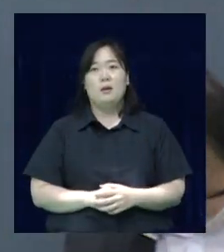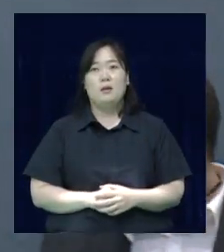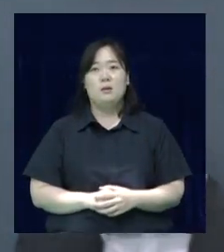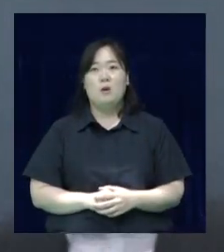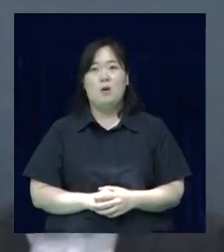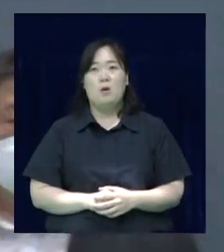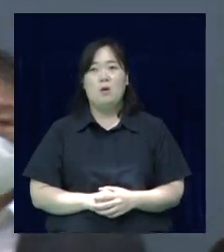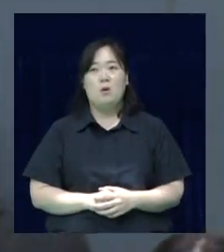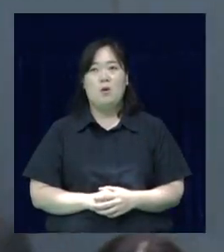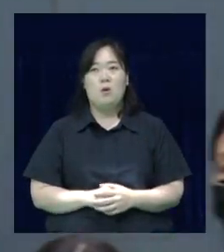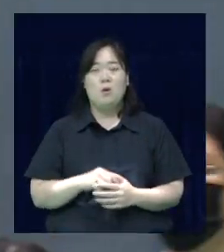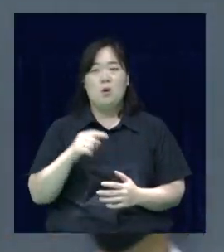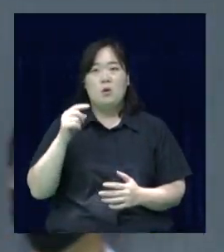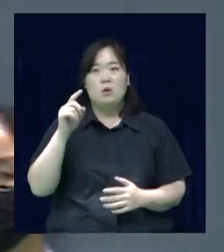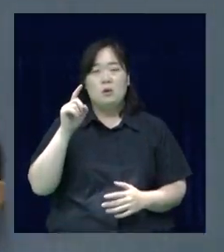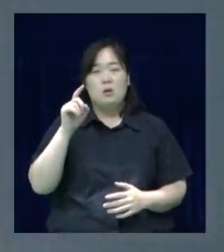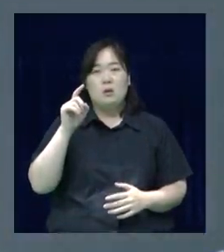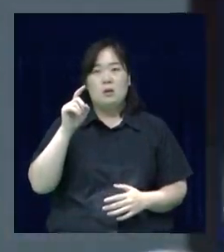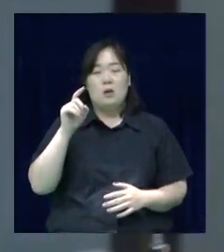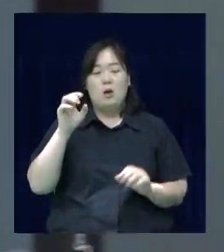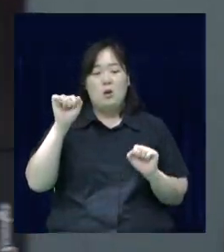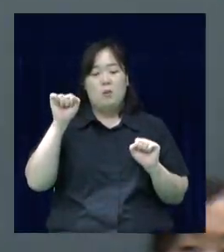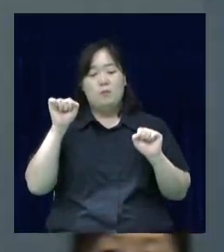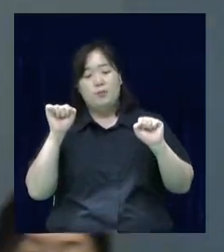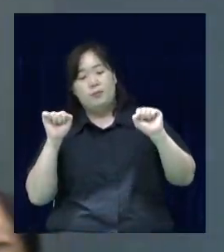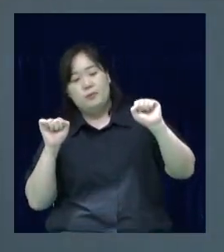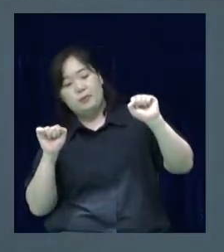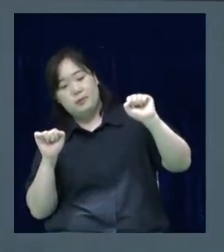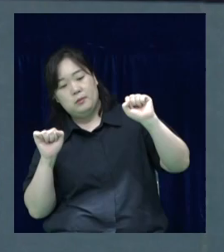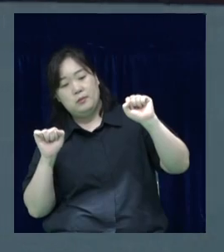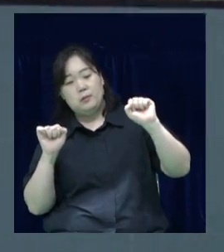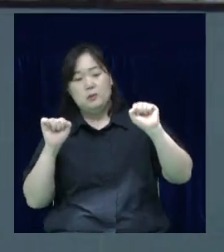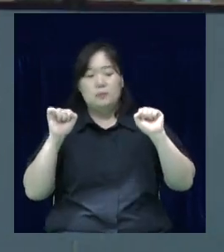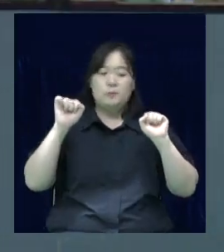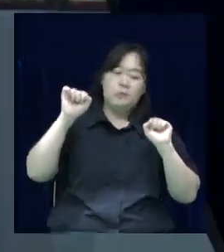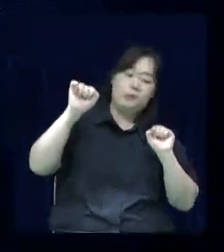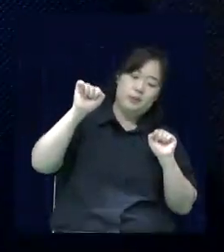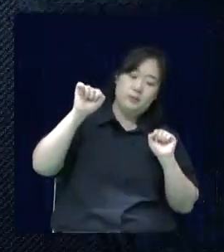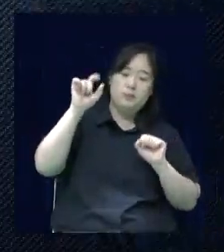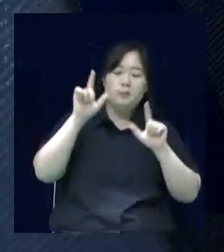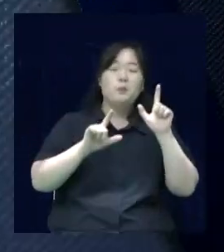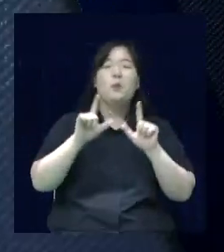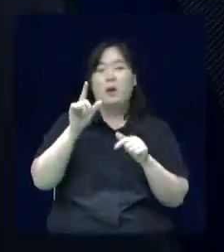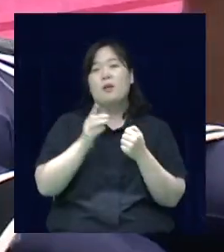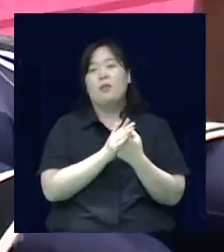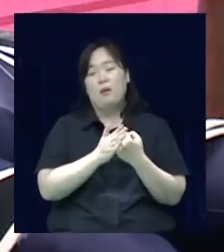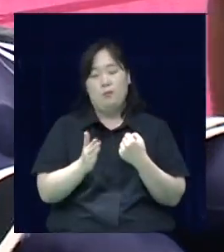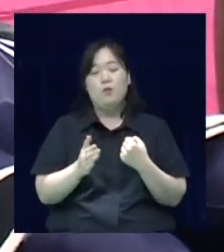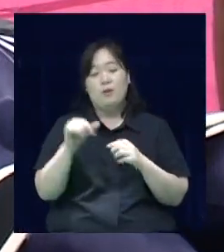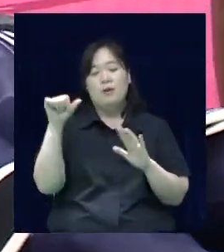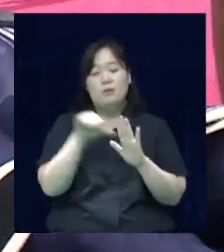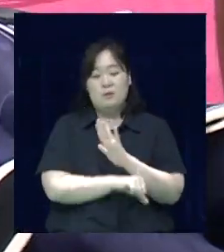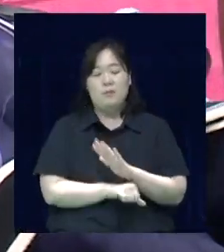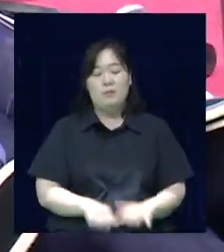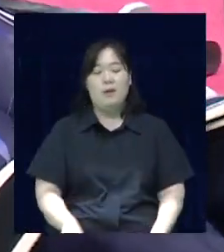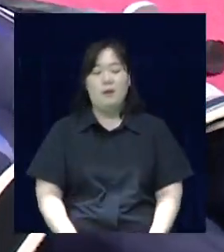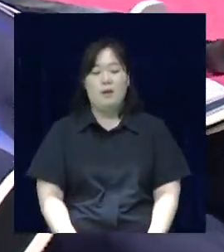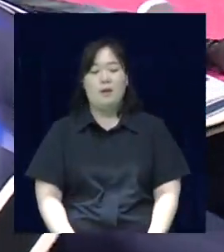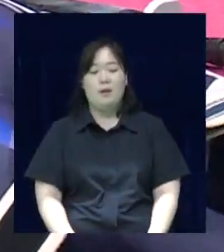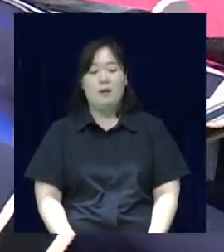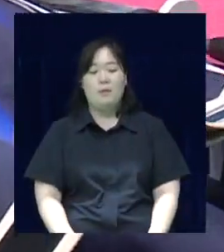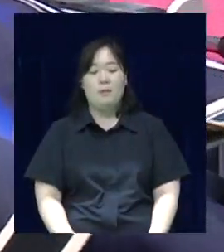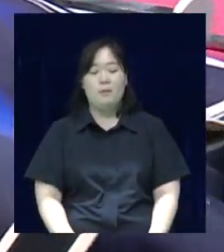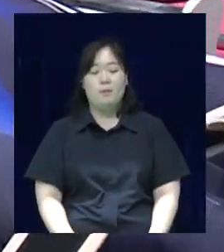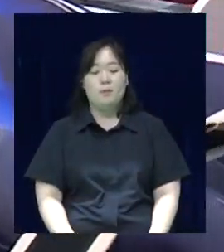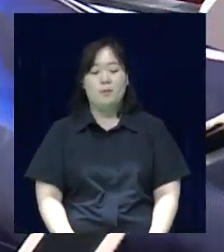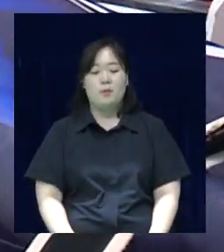멈추거나 또는 한쪽이 기울어지거나 하는 동작이 있으면 실패가 되거든요. 아, 그렇죠. 예. 그래서 계속 이제 한번